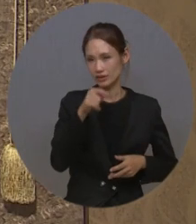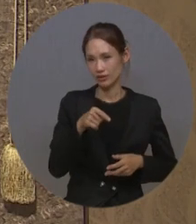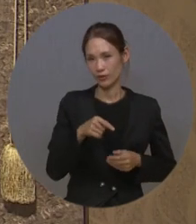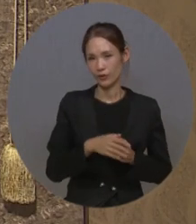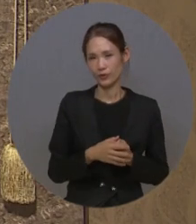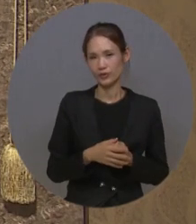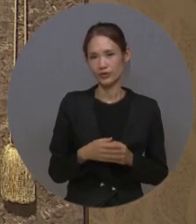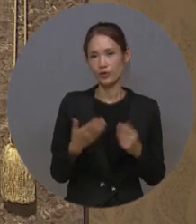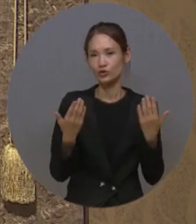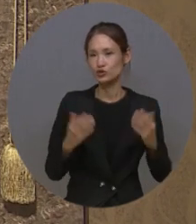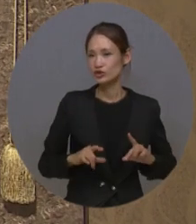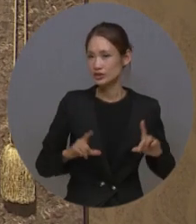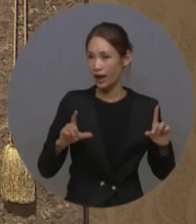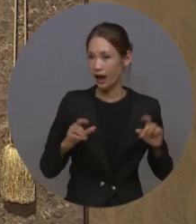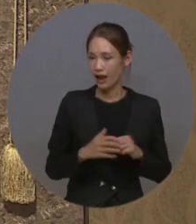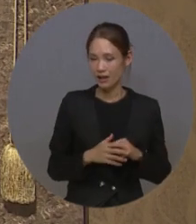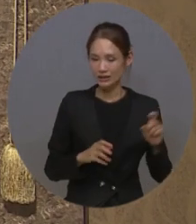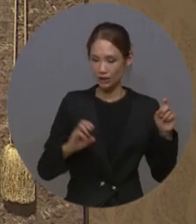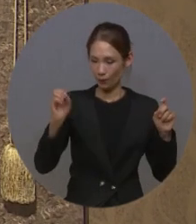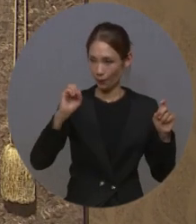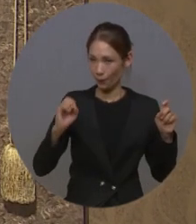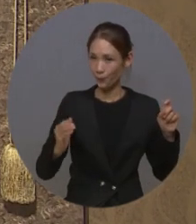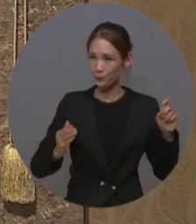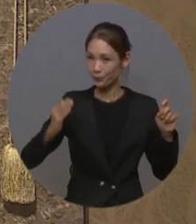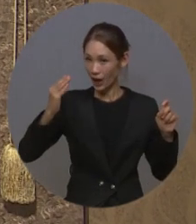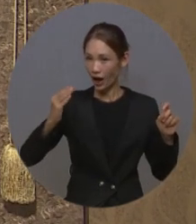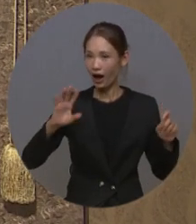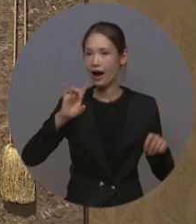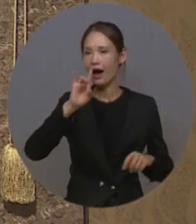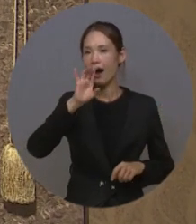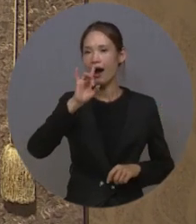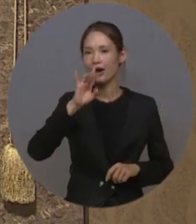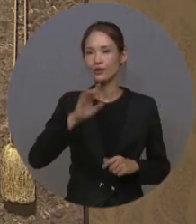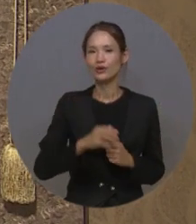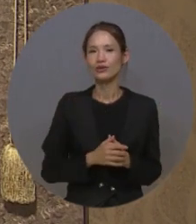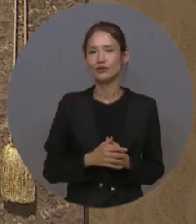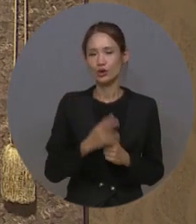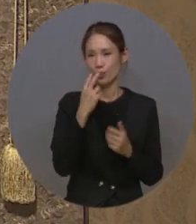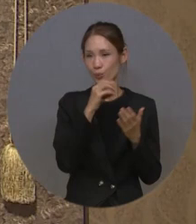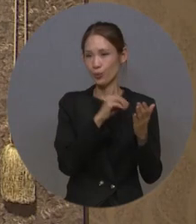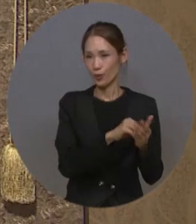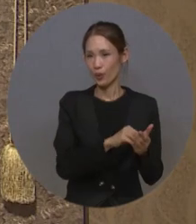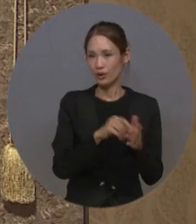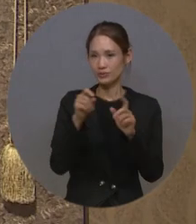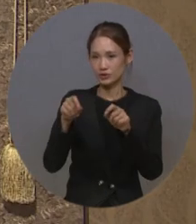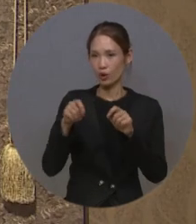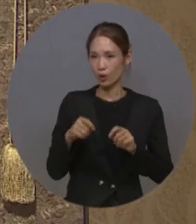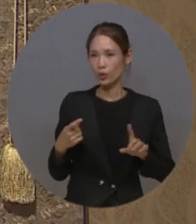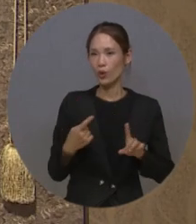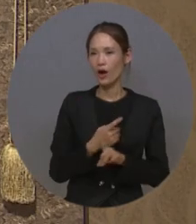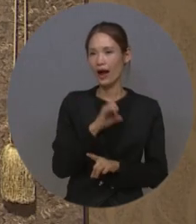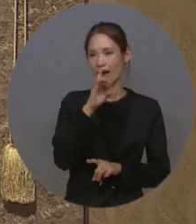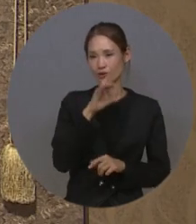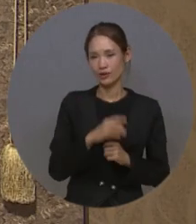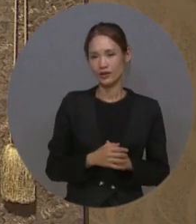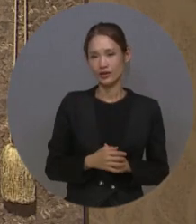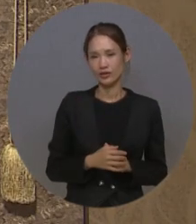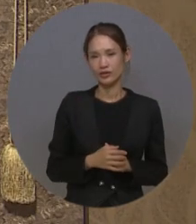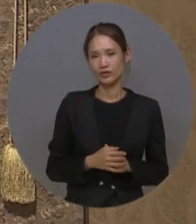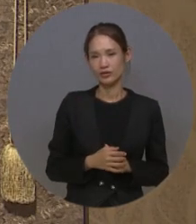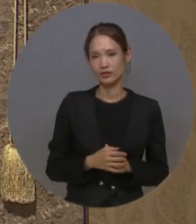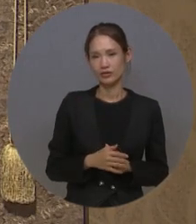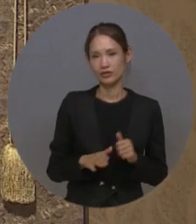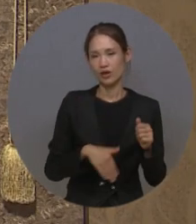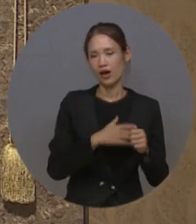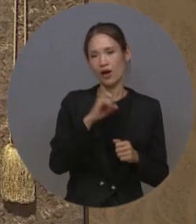쉬는 날이 몇 퍼센트 뭐 10% 넘으면 보험 안 해주고 하다 보니까 되게